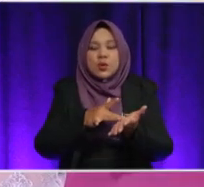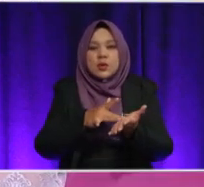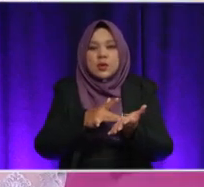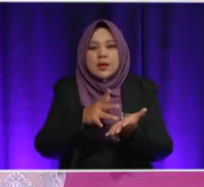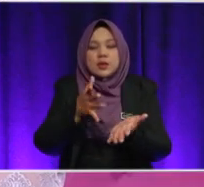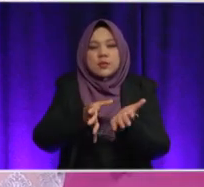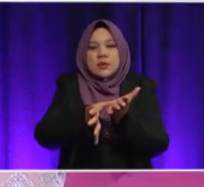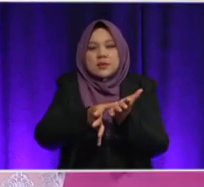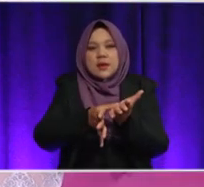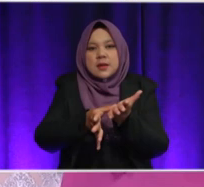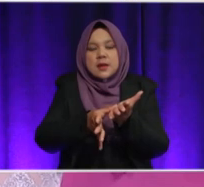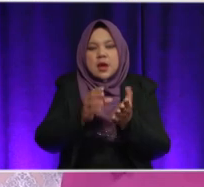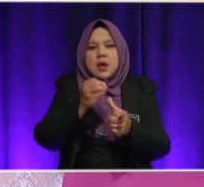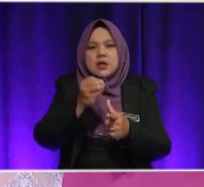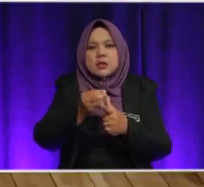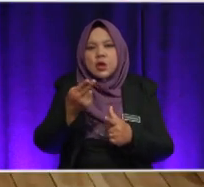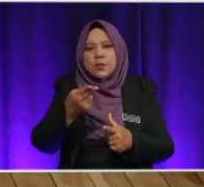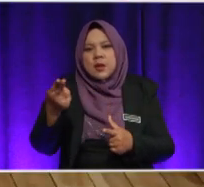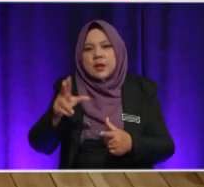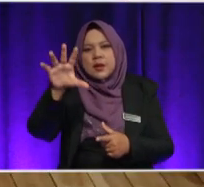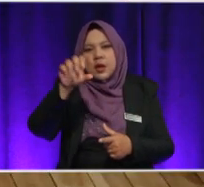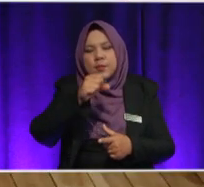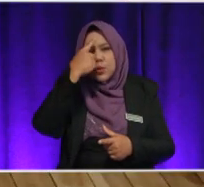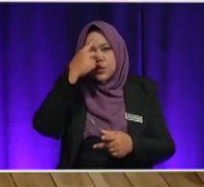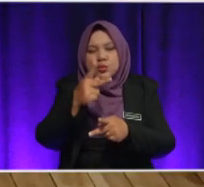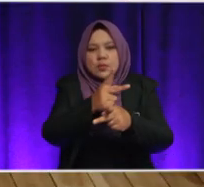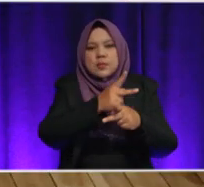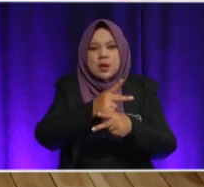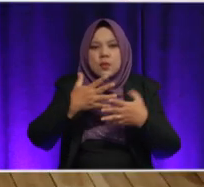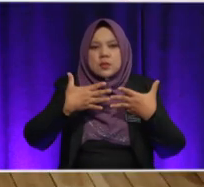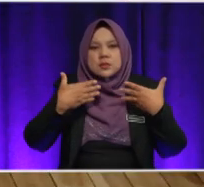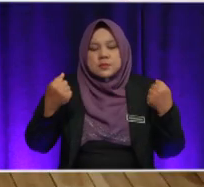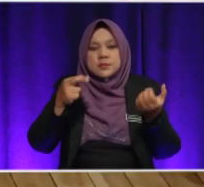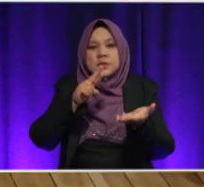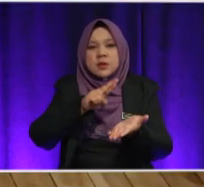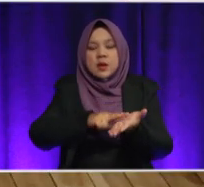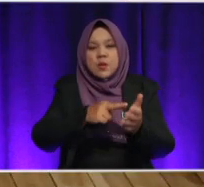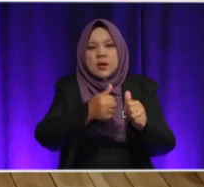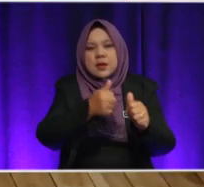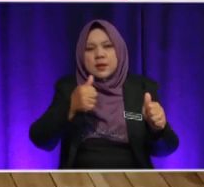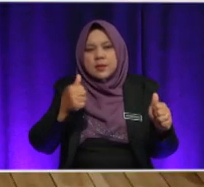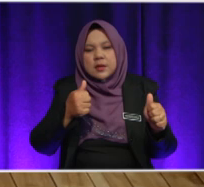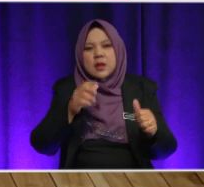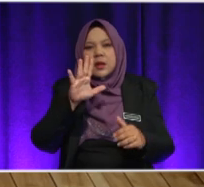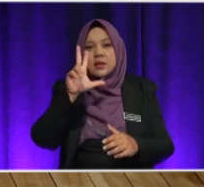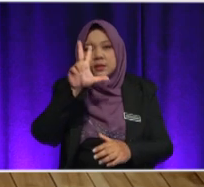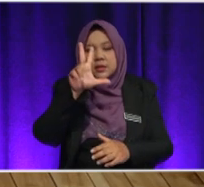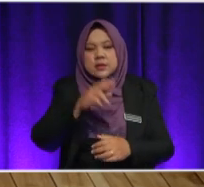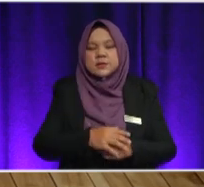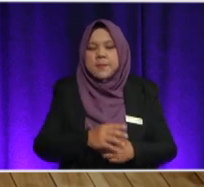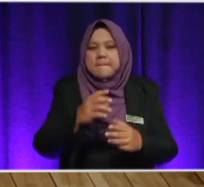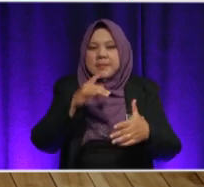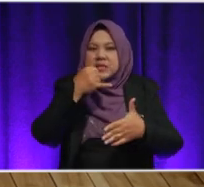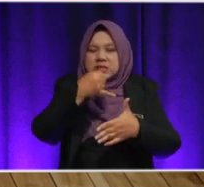atau bahan yang diambil untuk mengawal kesehatan merawat dan mencegah penyakit diabetes dekat sini ya